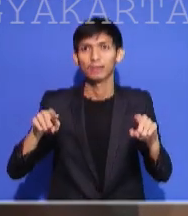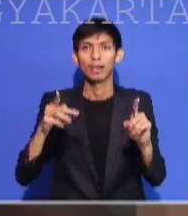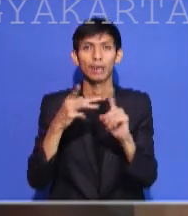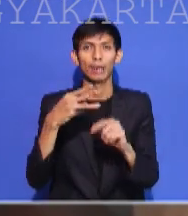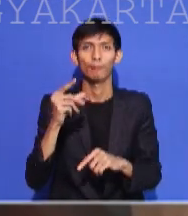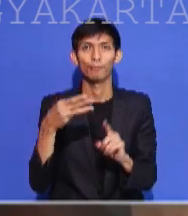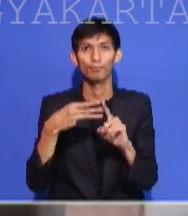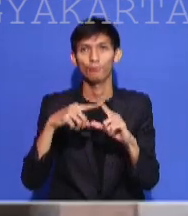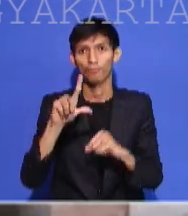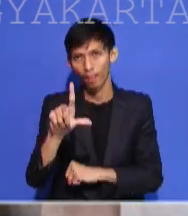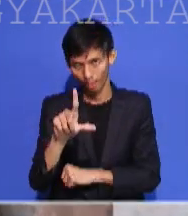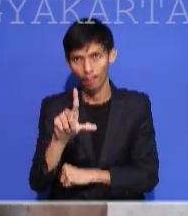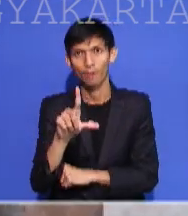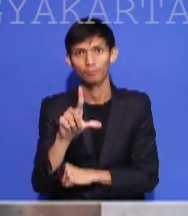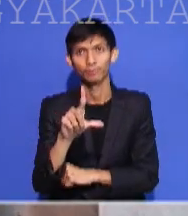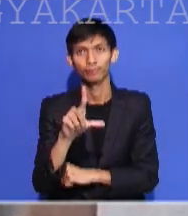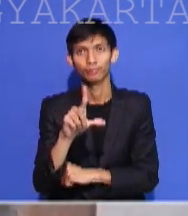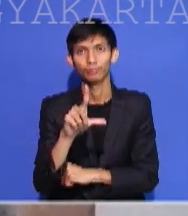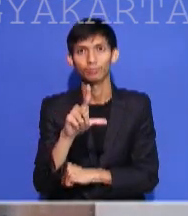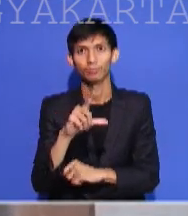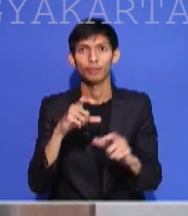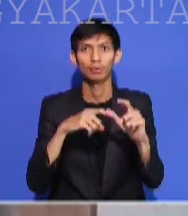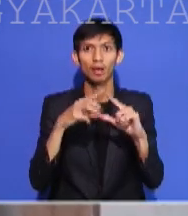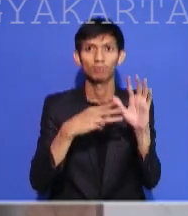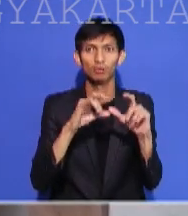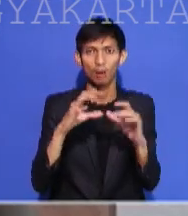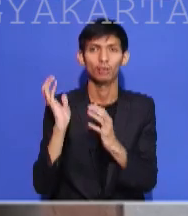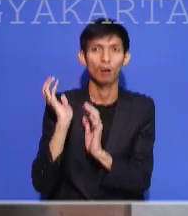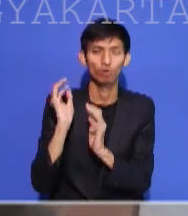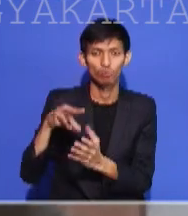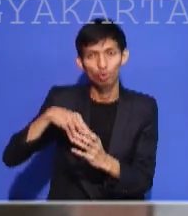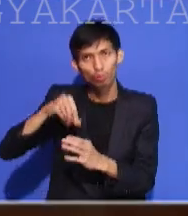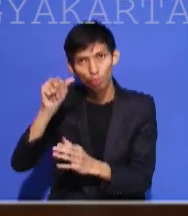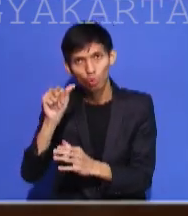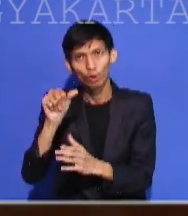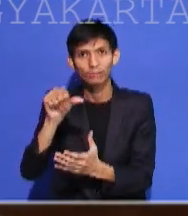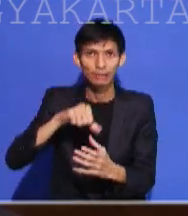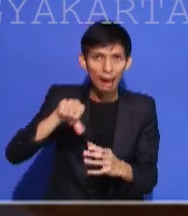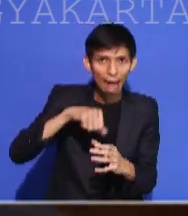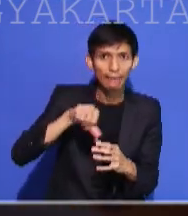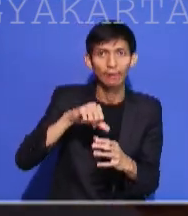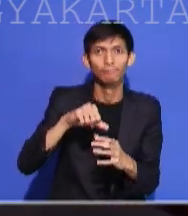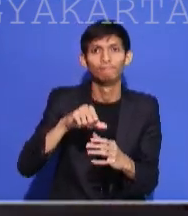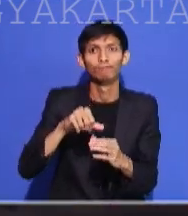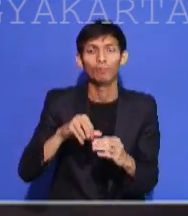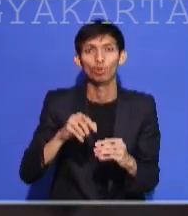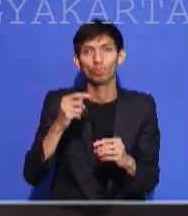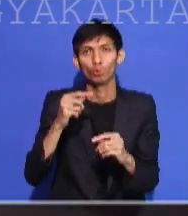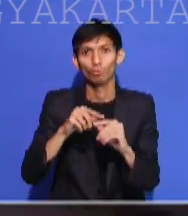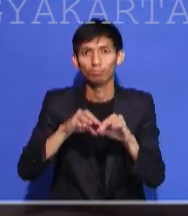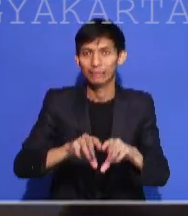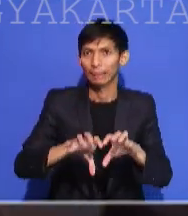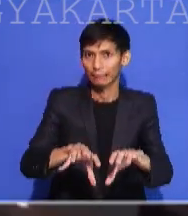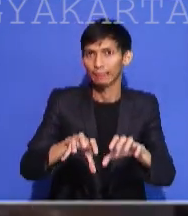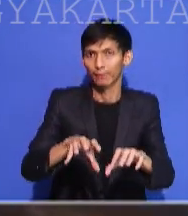antaranya mulai dari simplisia jemuk instan cair serbuk jamuk kristal hinggaage oil Ibu satu